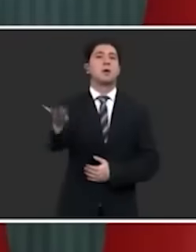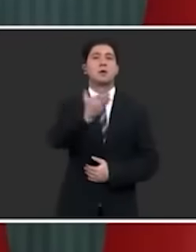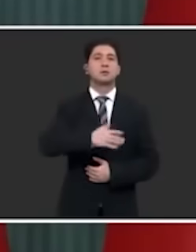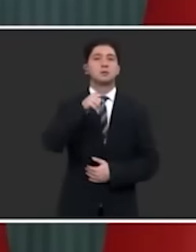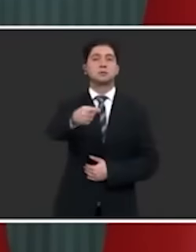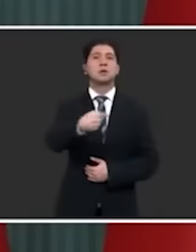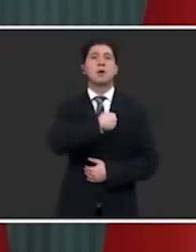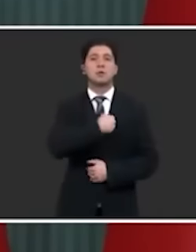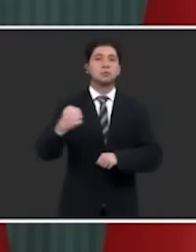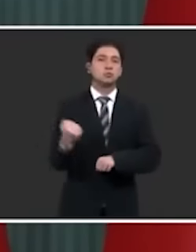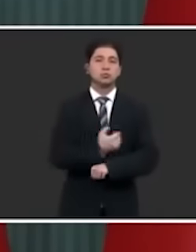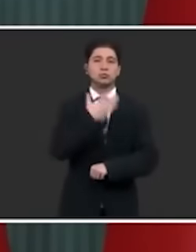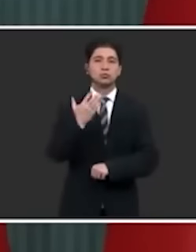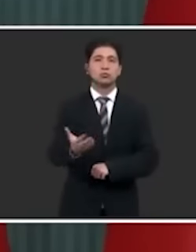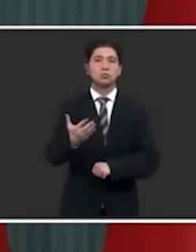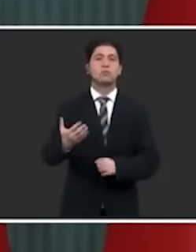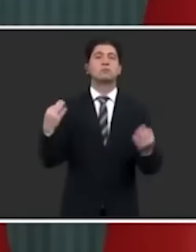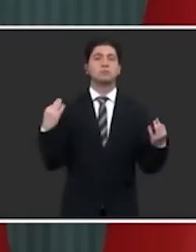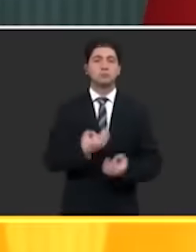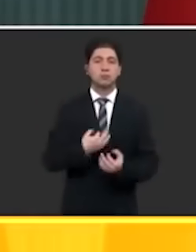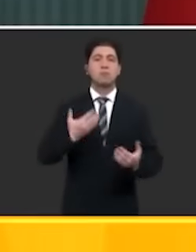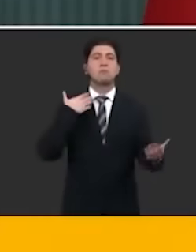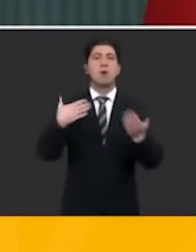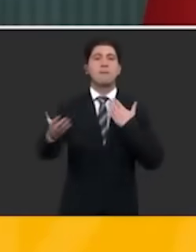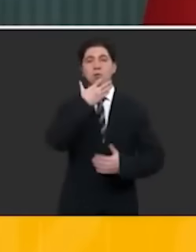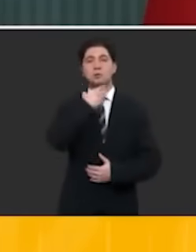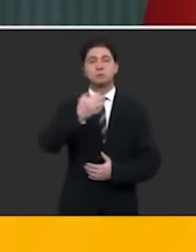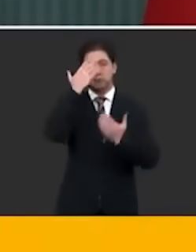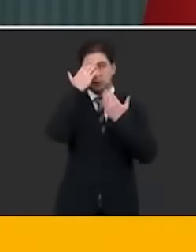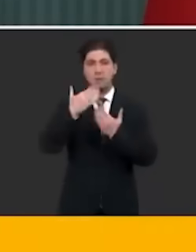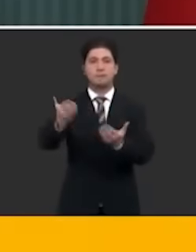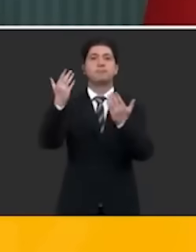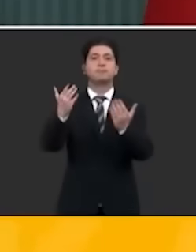Sizlere en kalbi duygularımla, hürmetle, muhabbetle selamlıyorum.